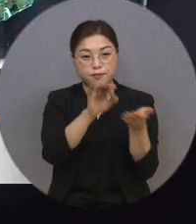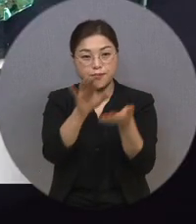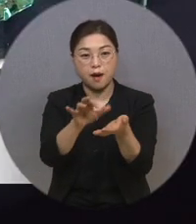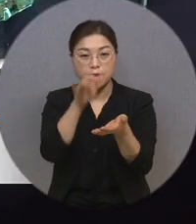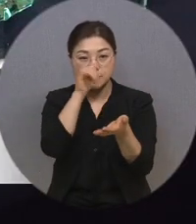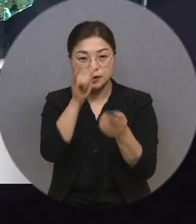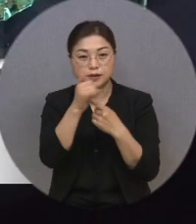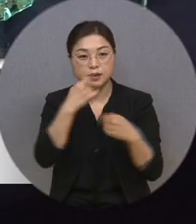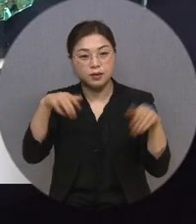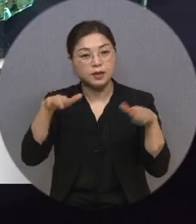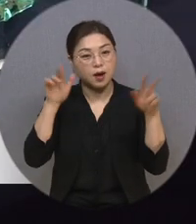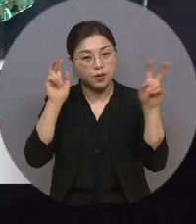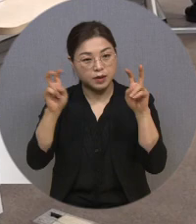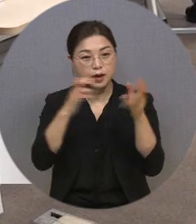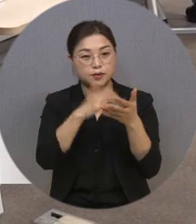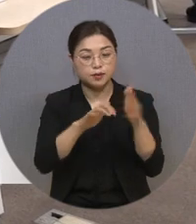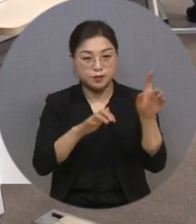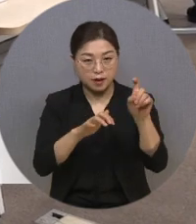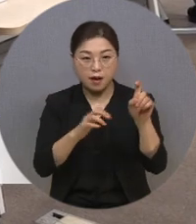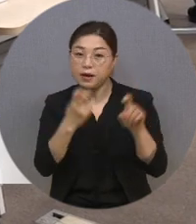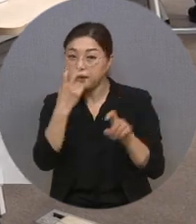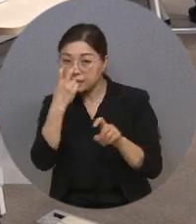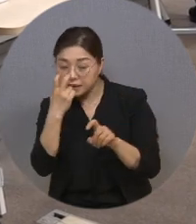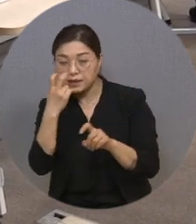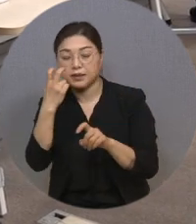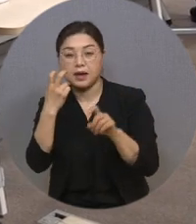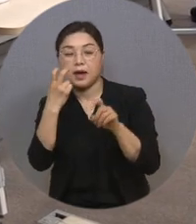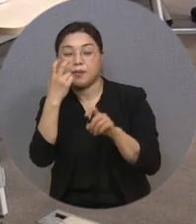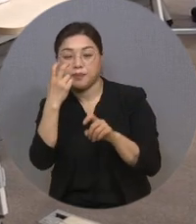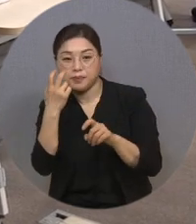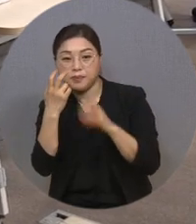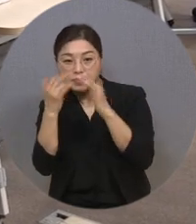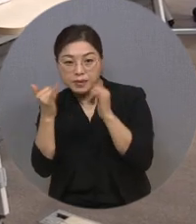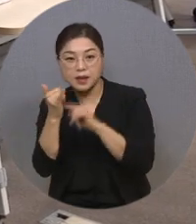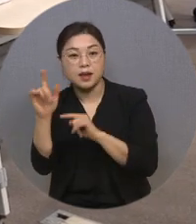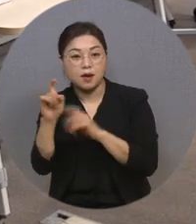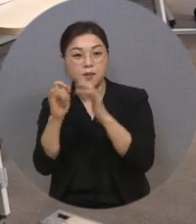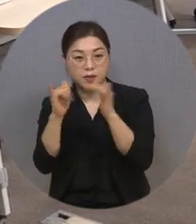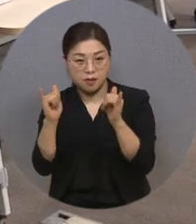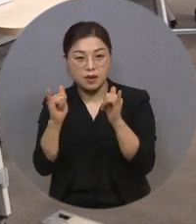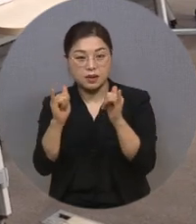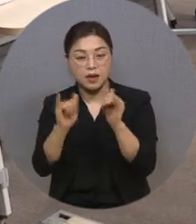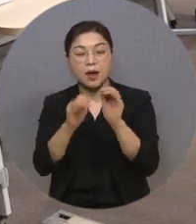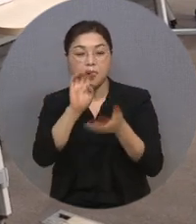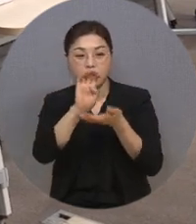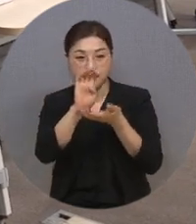10개 업체와 천사지킴이 10명에게 표창패와 감사패가 수여됐습니다.